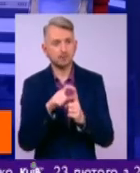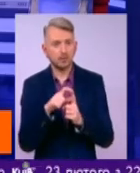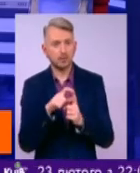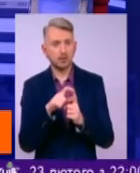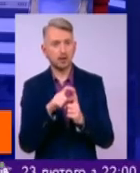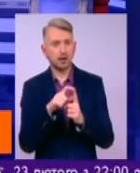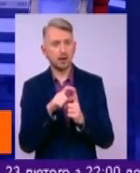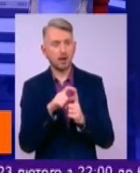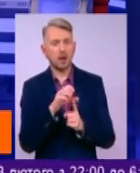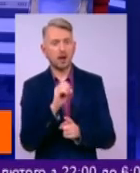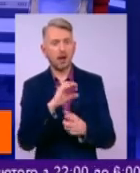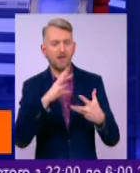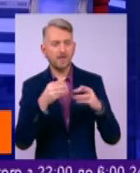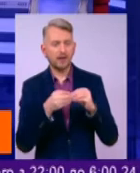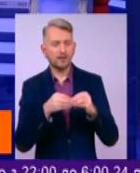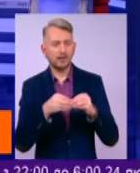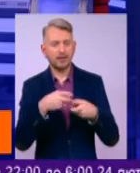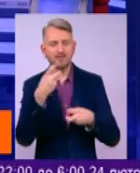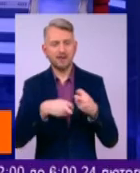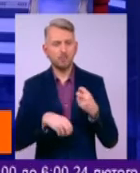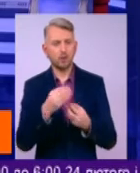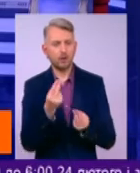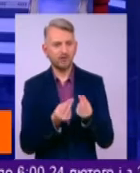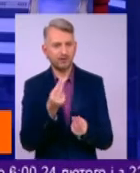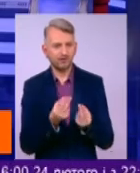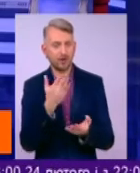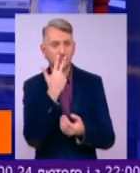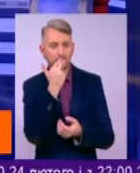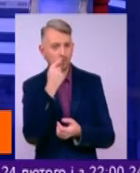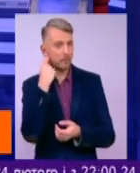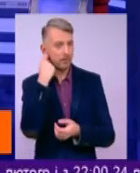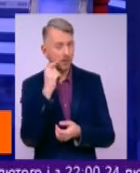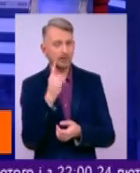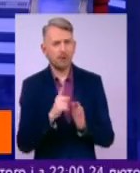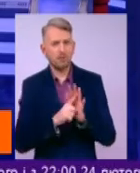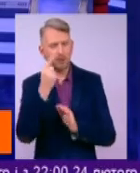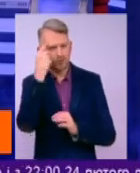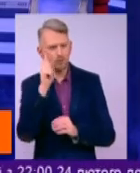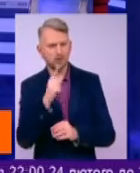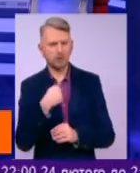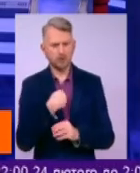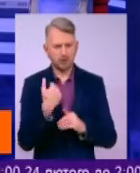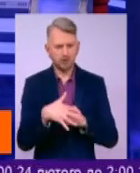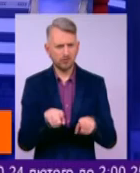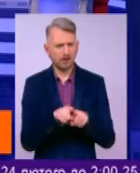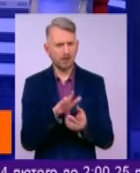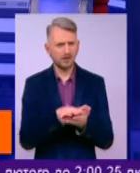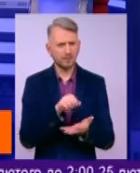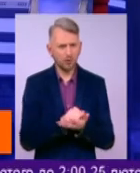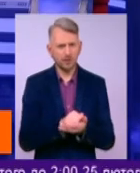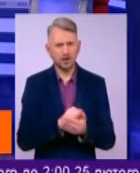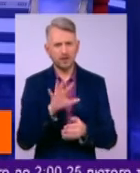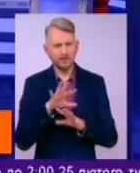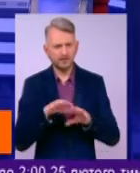зламаної іграшки. Тобто, якщо це вже підлітковий вік, то починає дитина думати, що я вже така зіпсована, що вже все